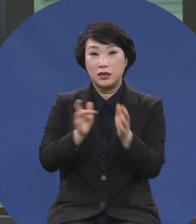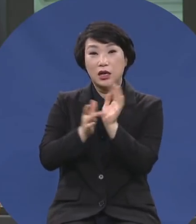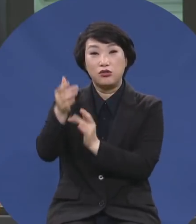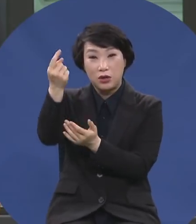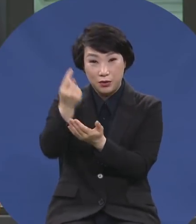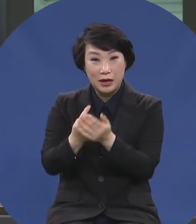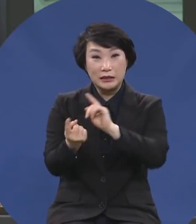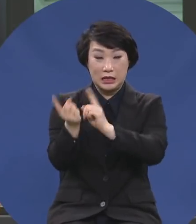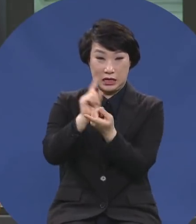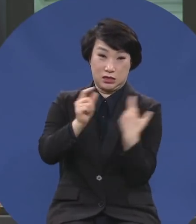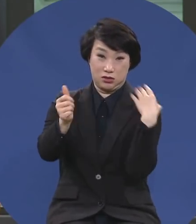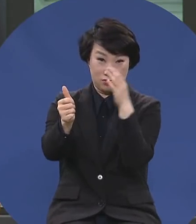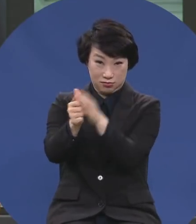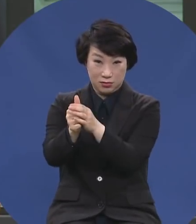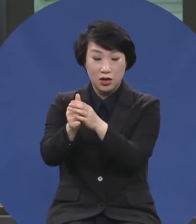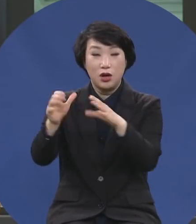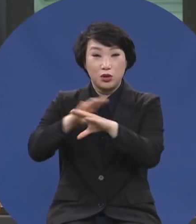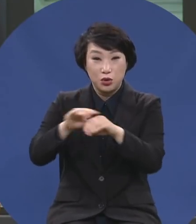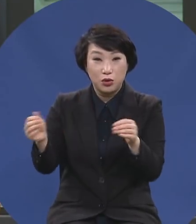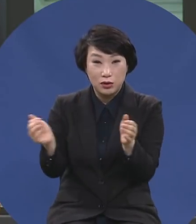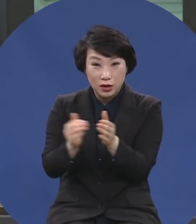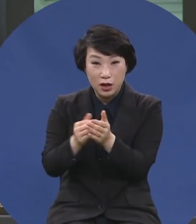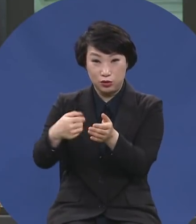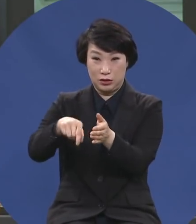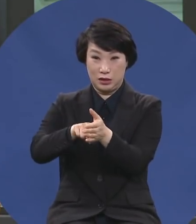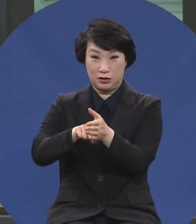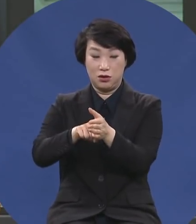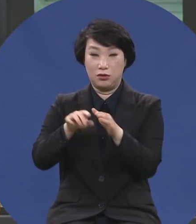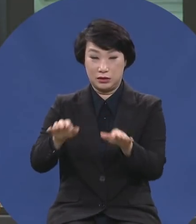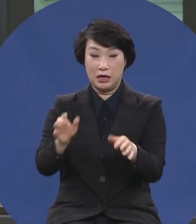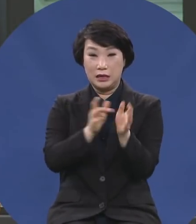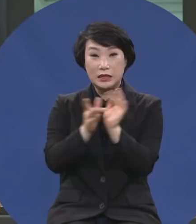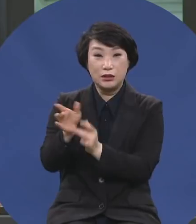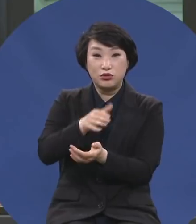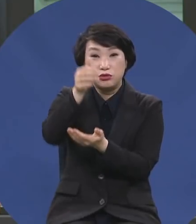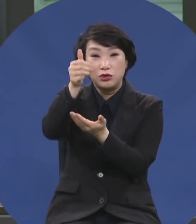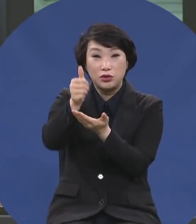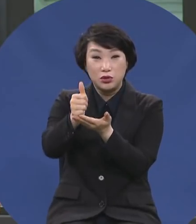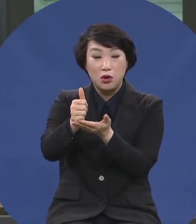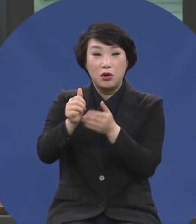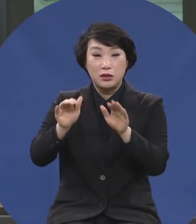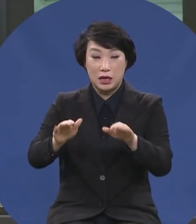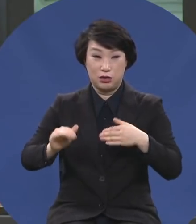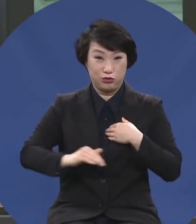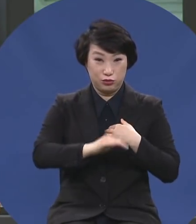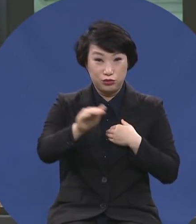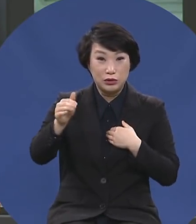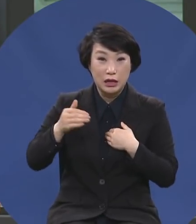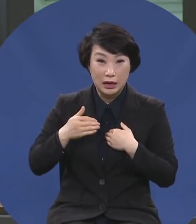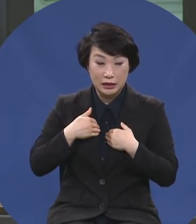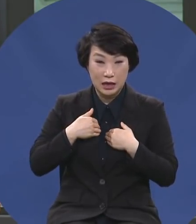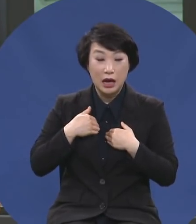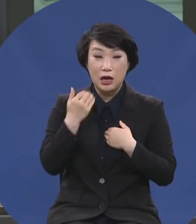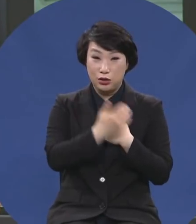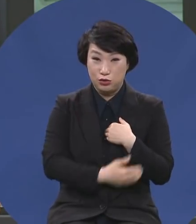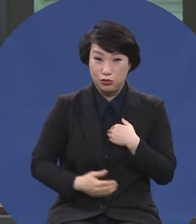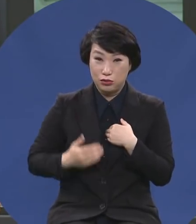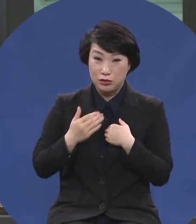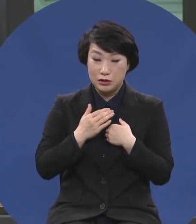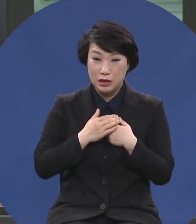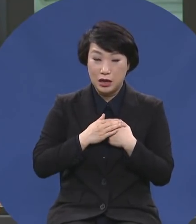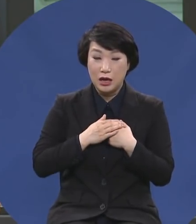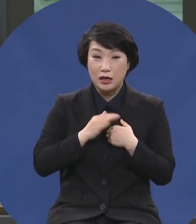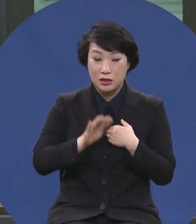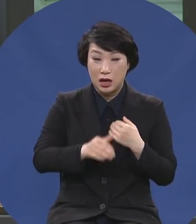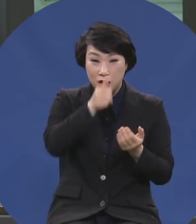대신 대속해 주시기 위해서 예수 그리스도는 우리 육체에